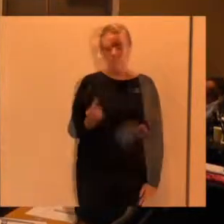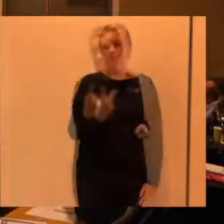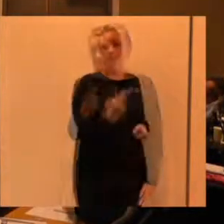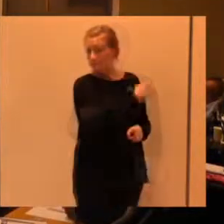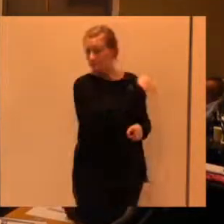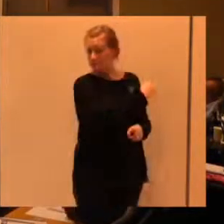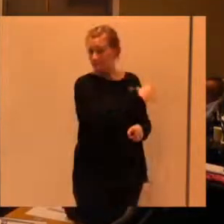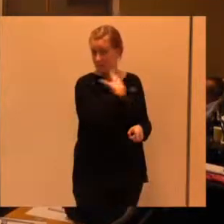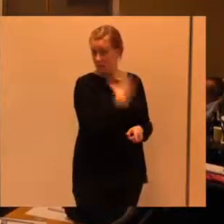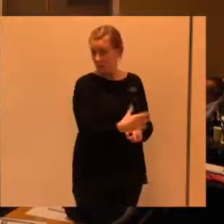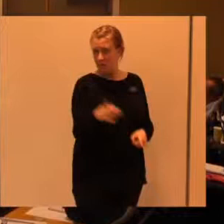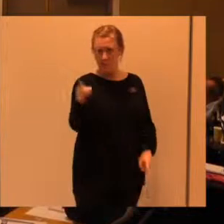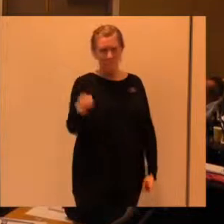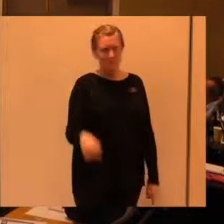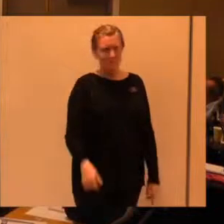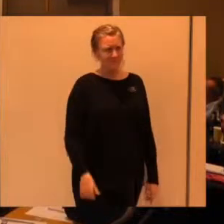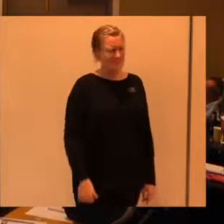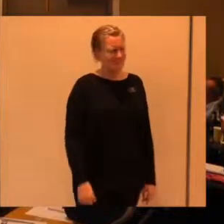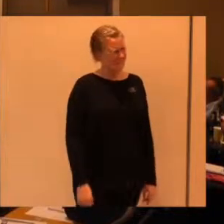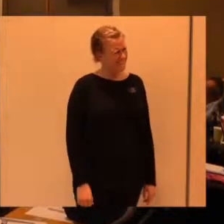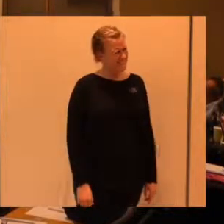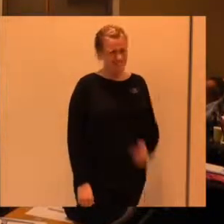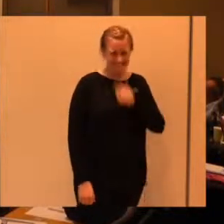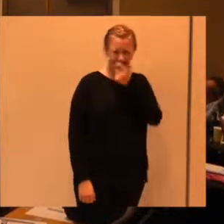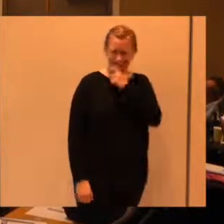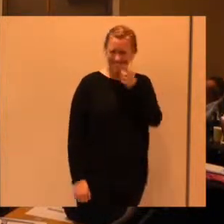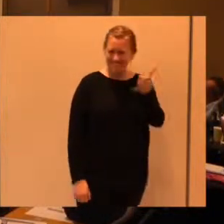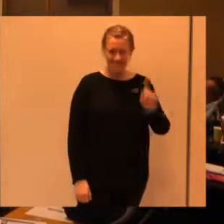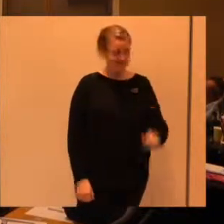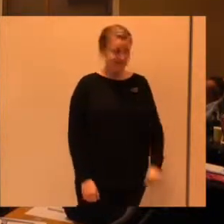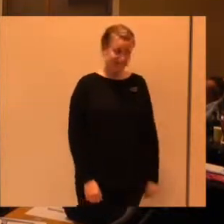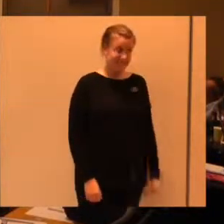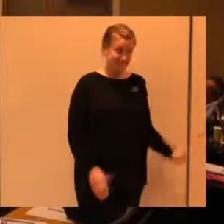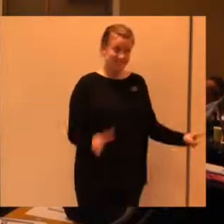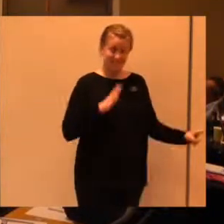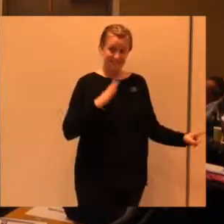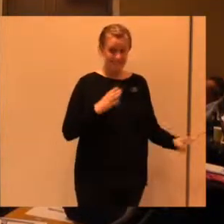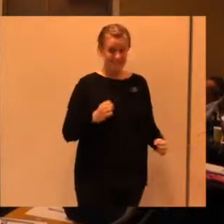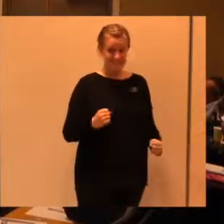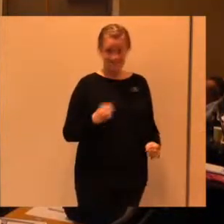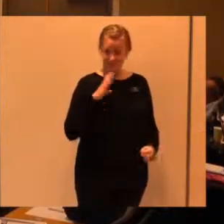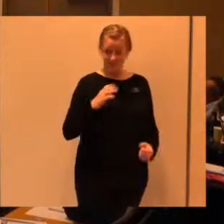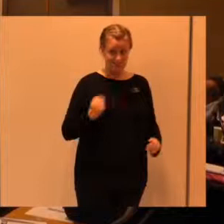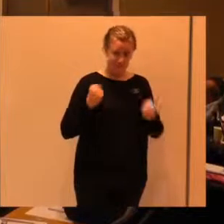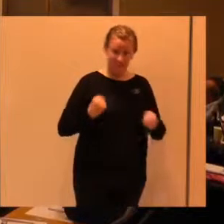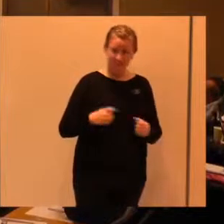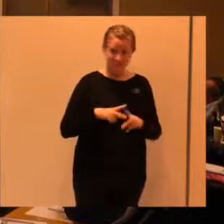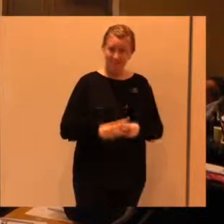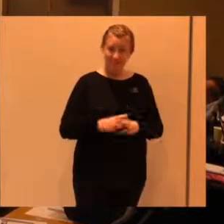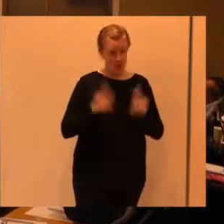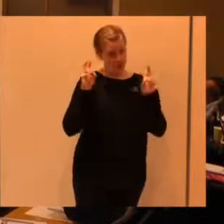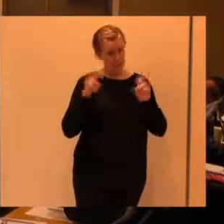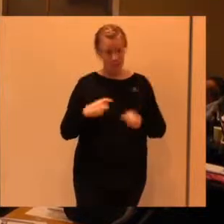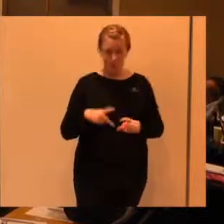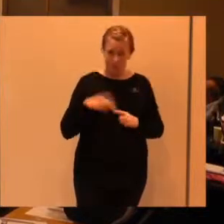det. Så här finns nu ganska kraftfulla liksom verktyg. För oss som har jobbat med tillgängligt länge